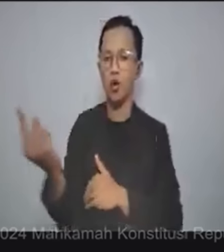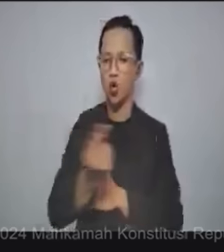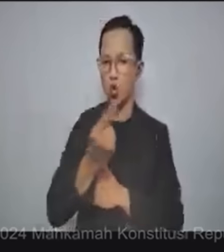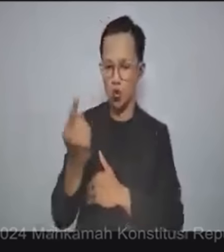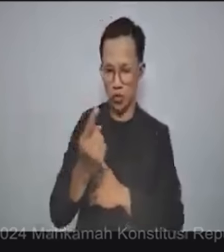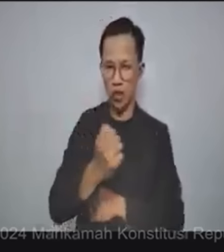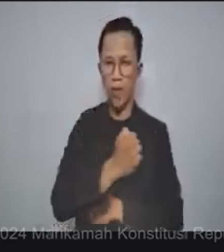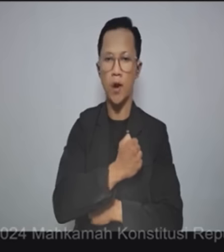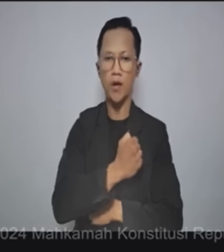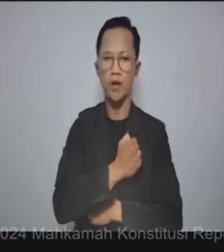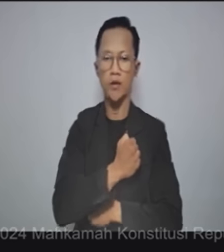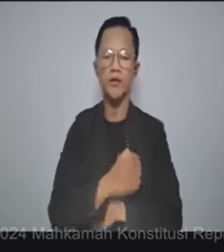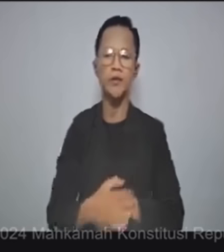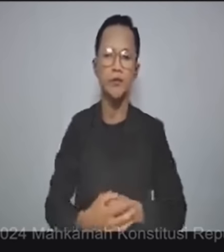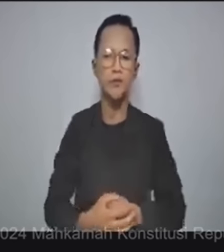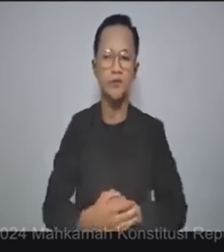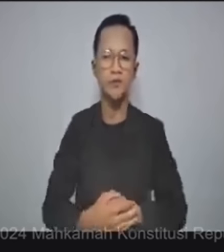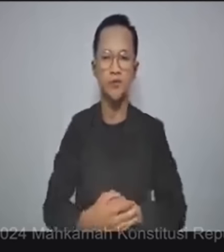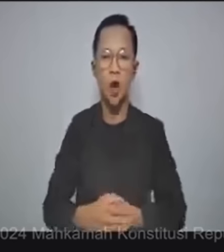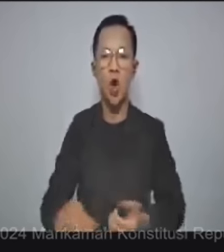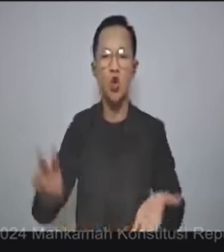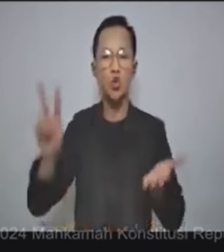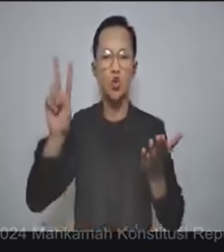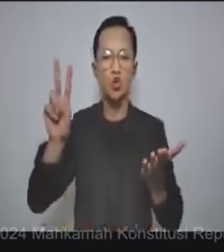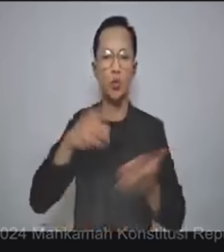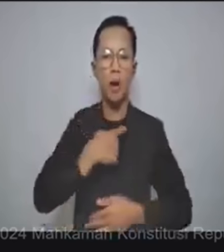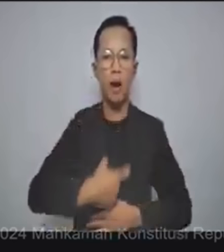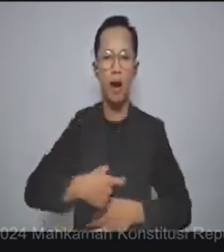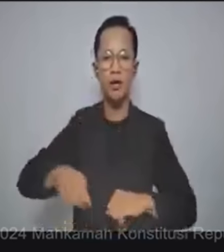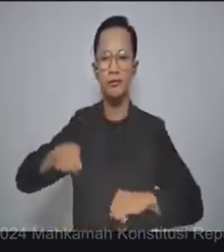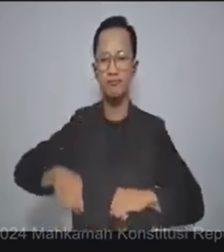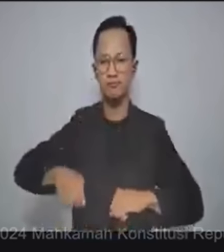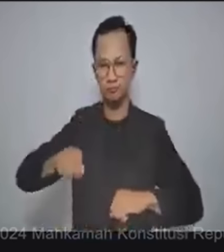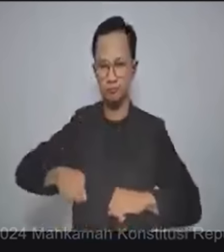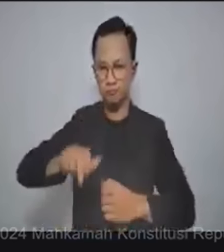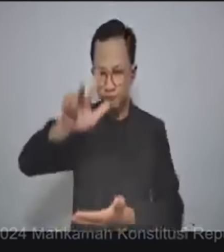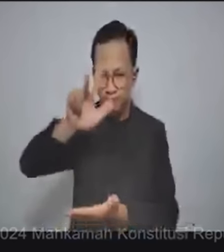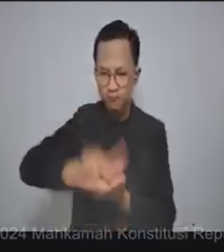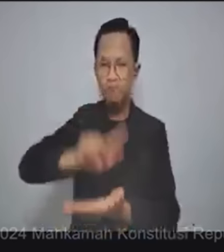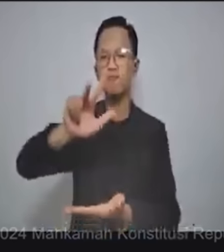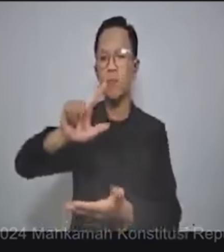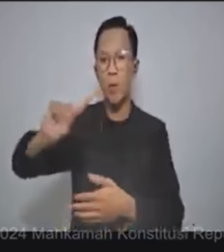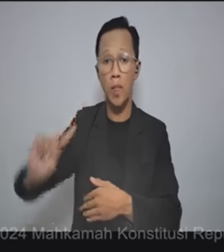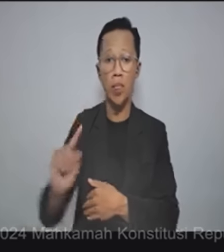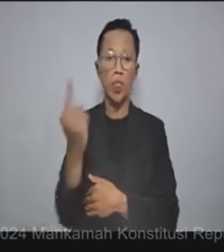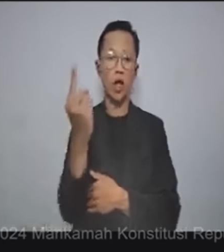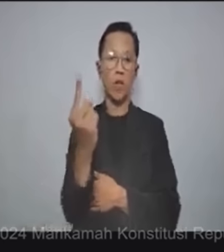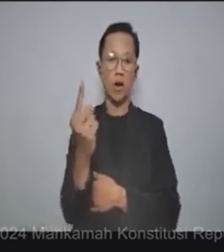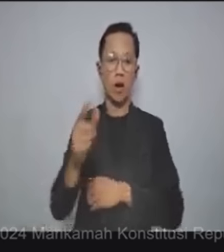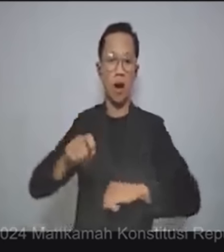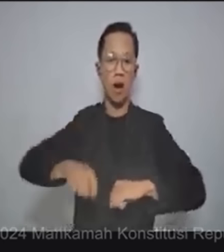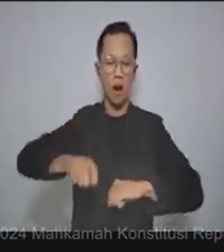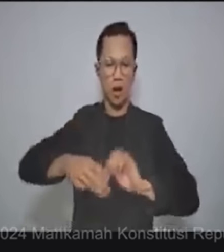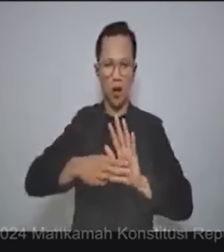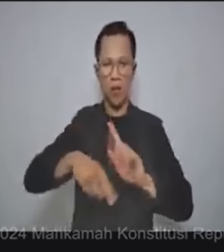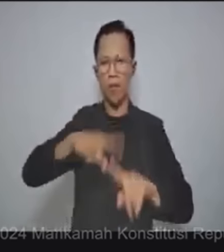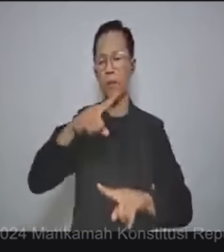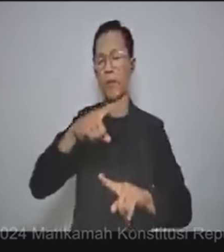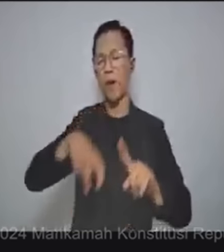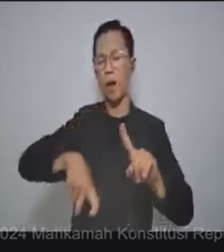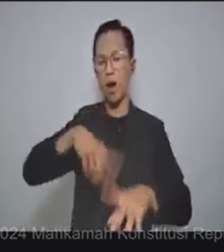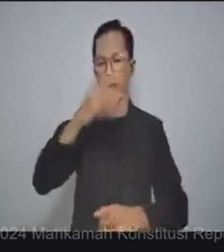diucapkan takkala saya dilantik pertama kali menjadi hakim konstitusi bersifat final and binding di